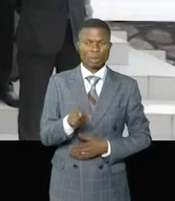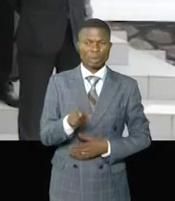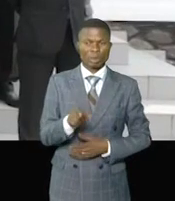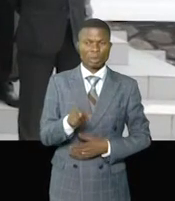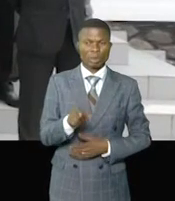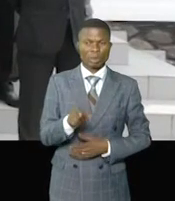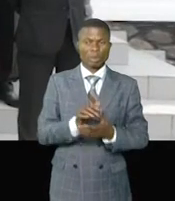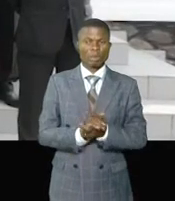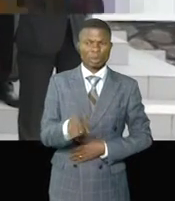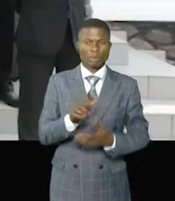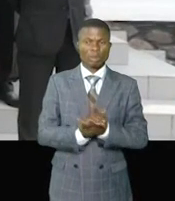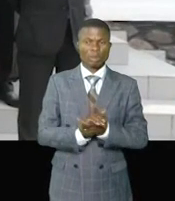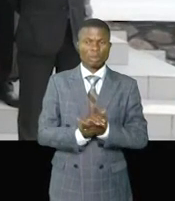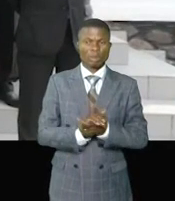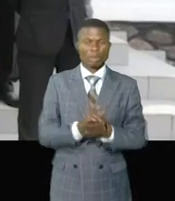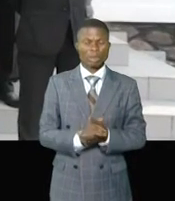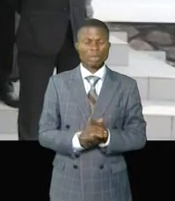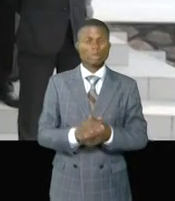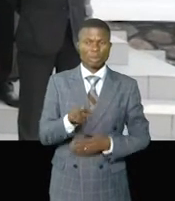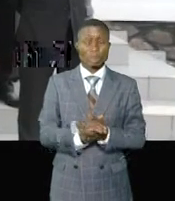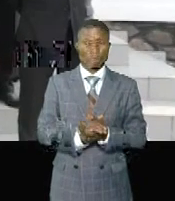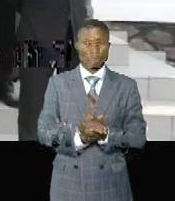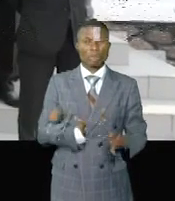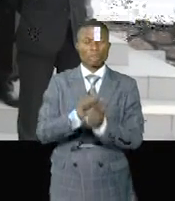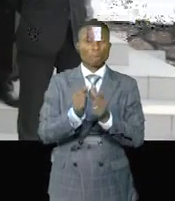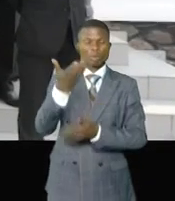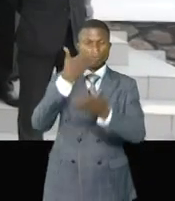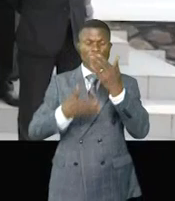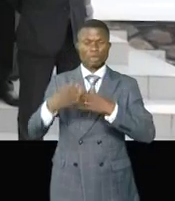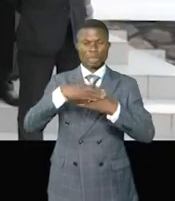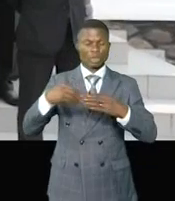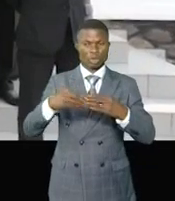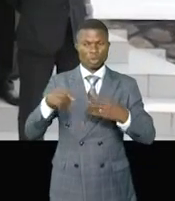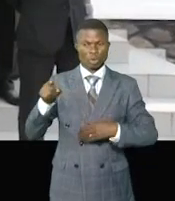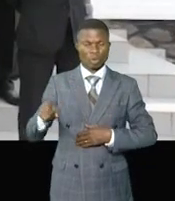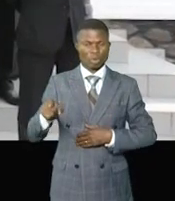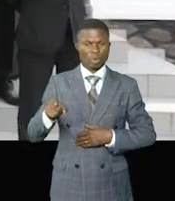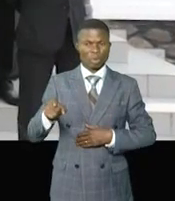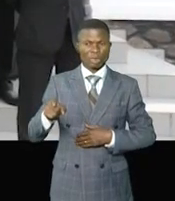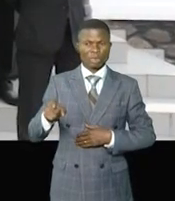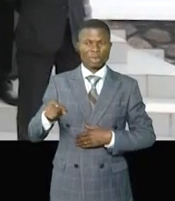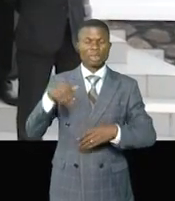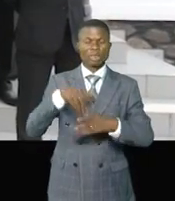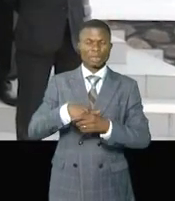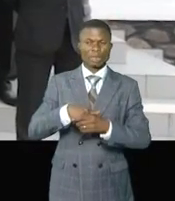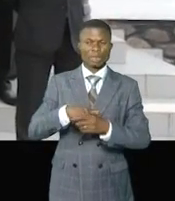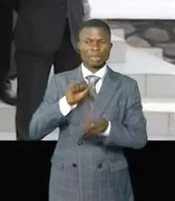noter stabilité relative du taux de change à l'indicatif et une légère appréciation de